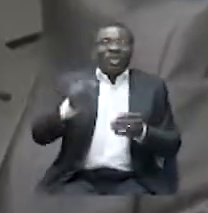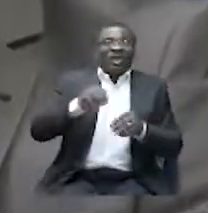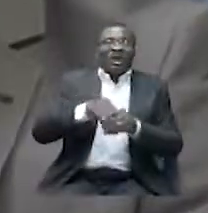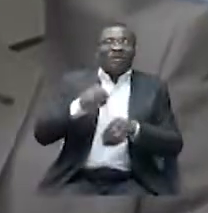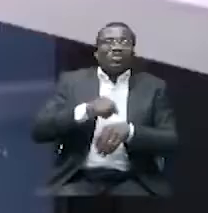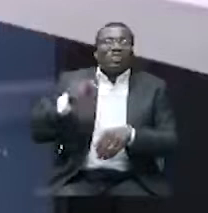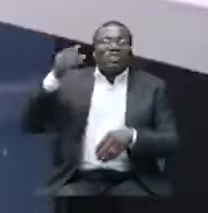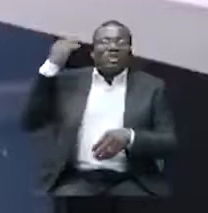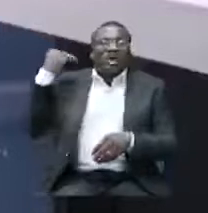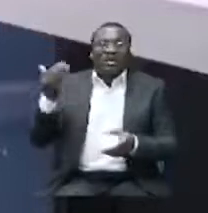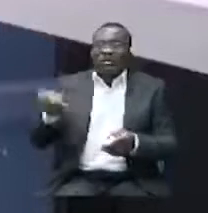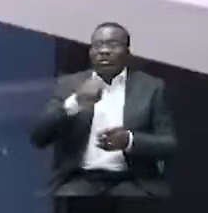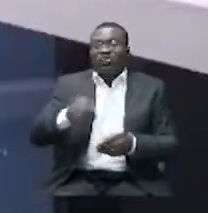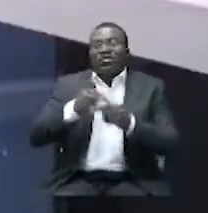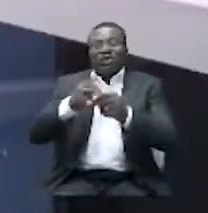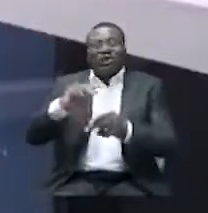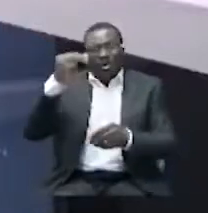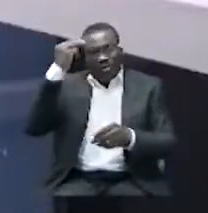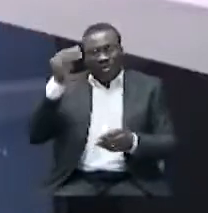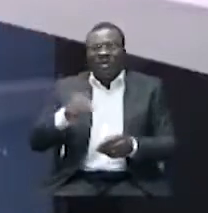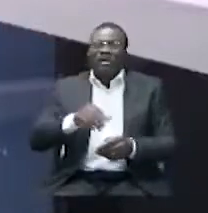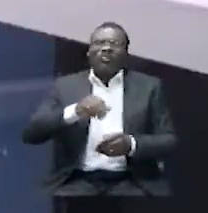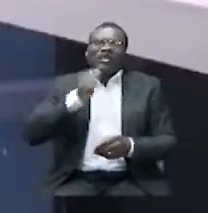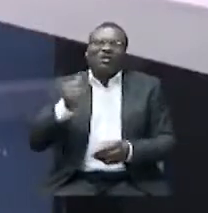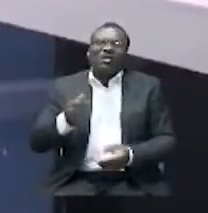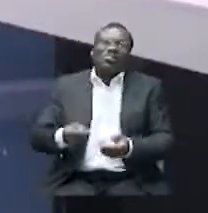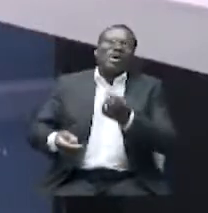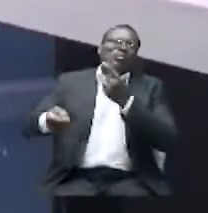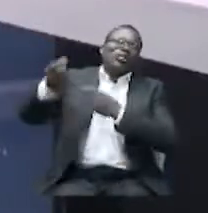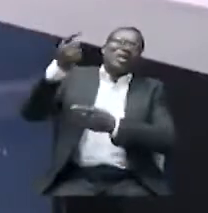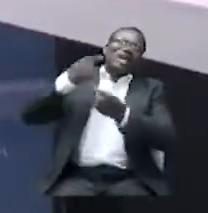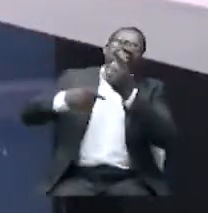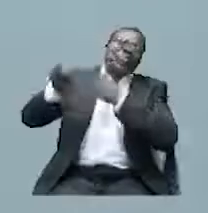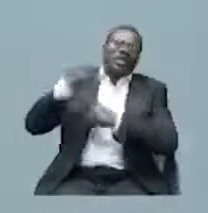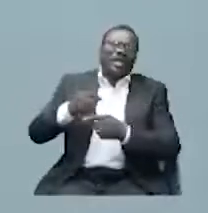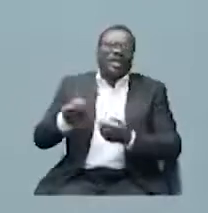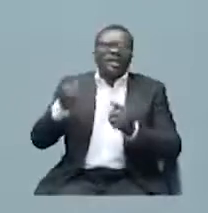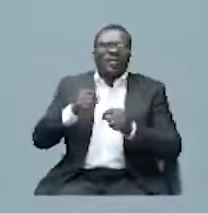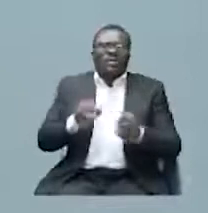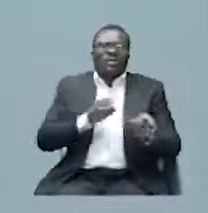étaient compétents au moins? Vous n'allez pas me ramener constamment dans ce que nous avons fait ensemble,